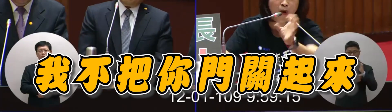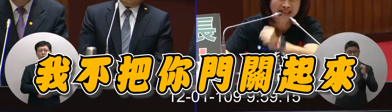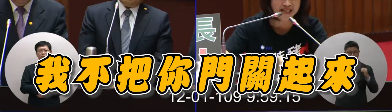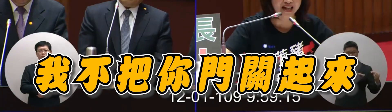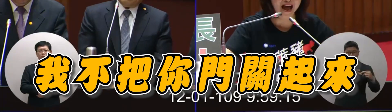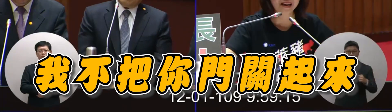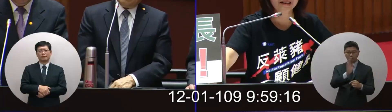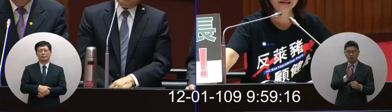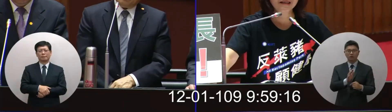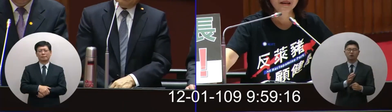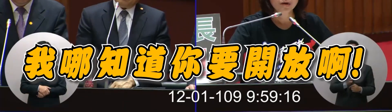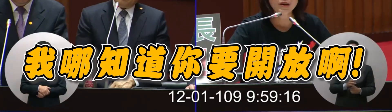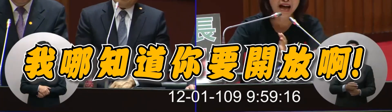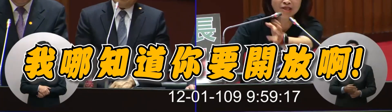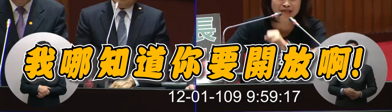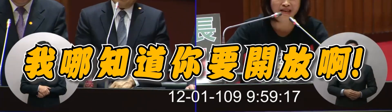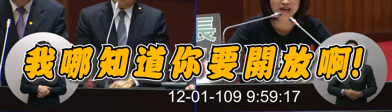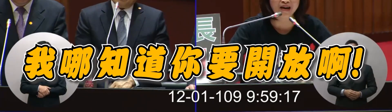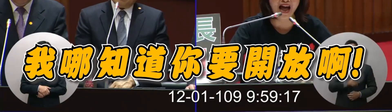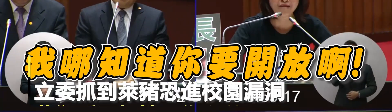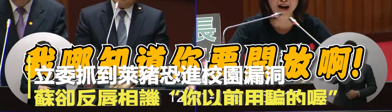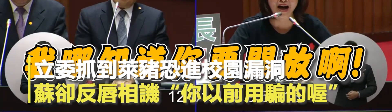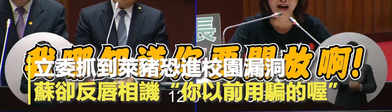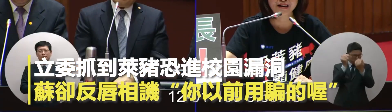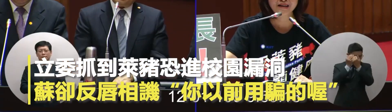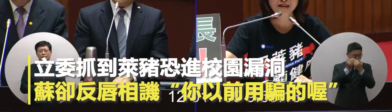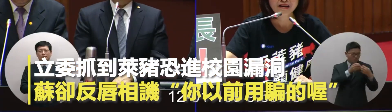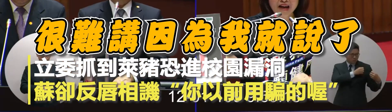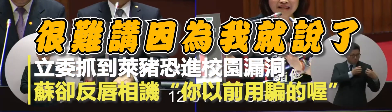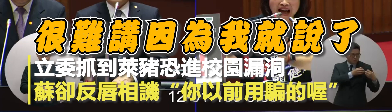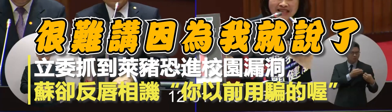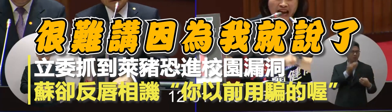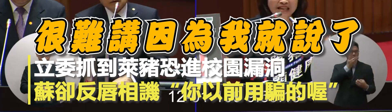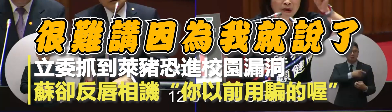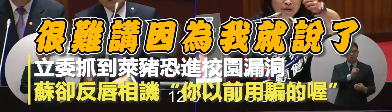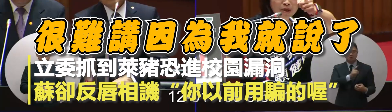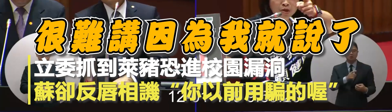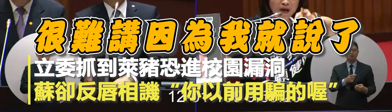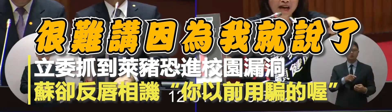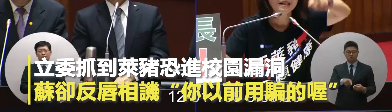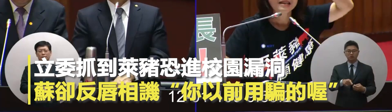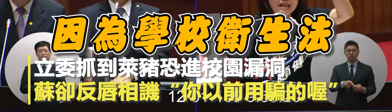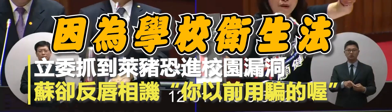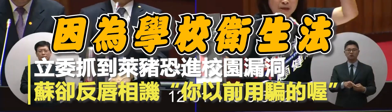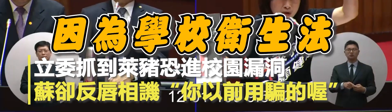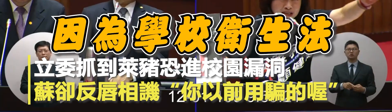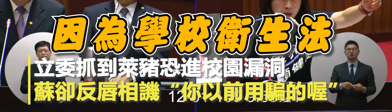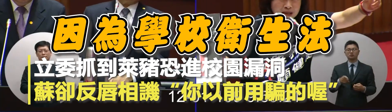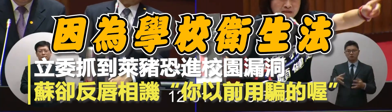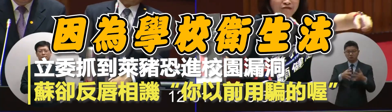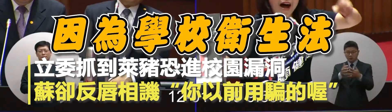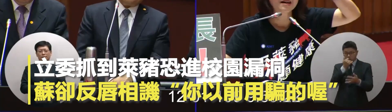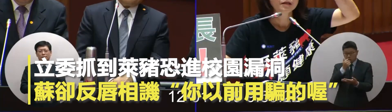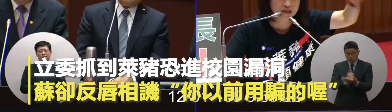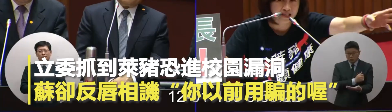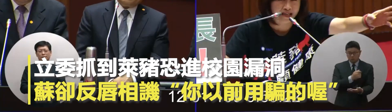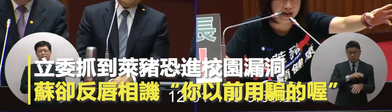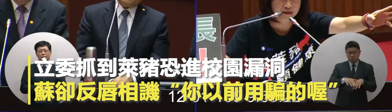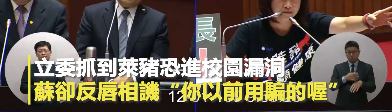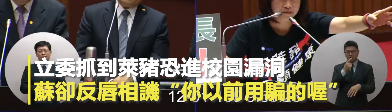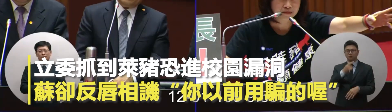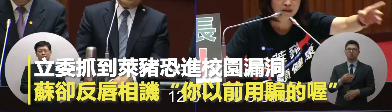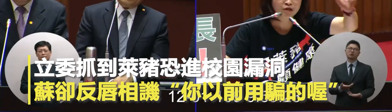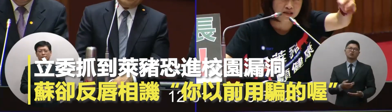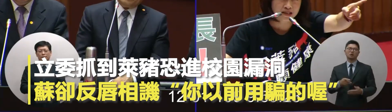你们关起来。我哪时候知道你要开放啊？很难讲，因为我就说了，因为学校卫生法是